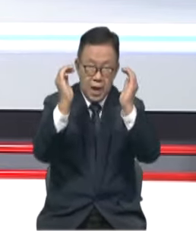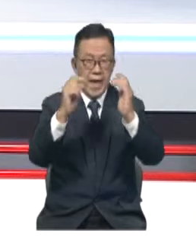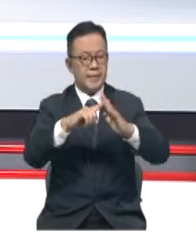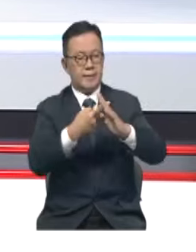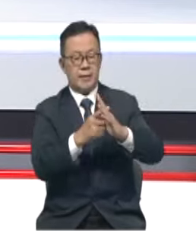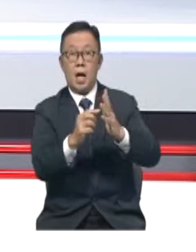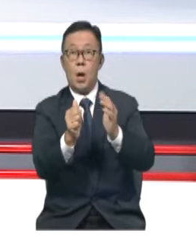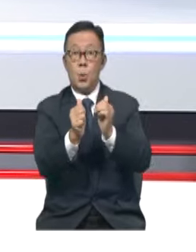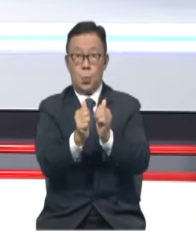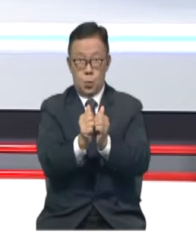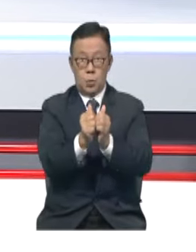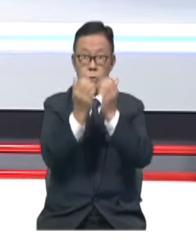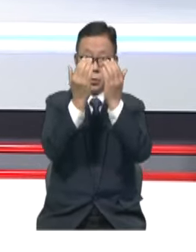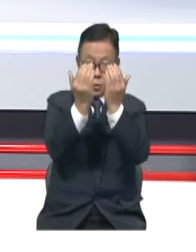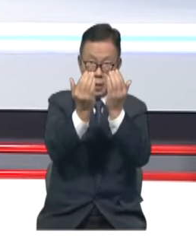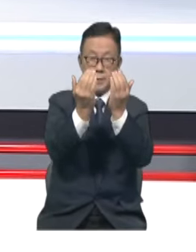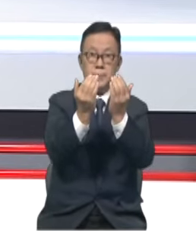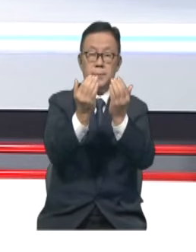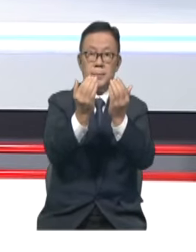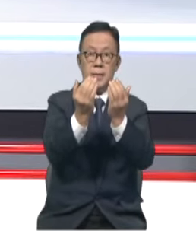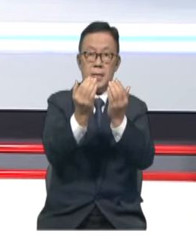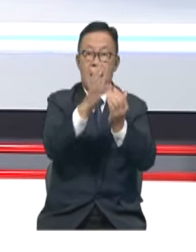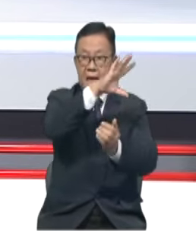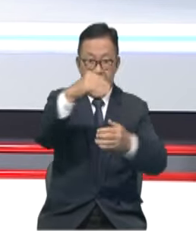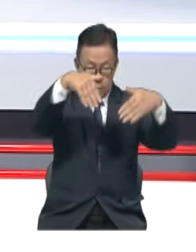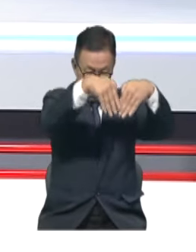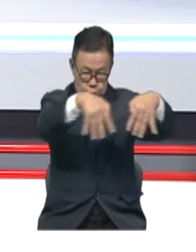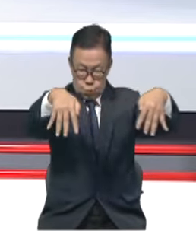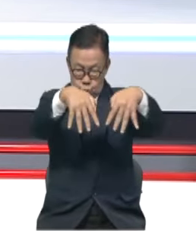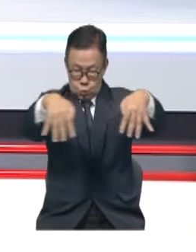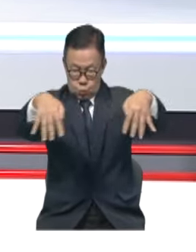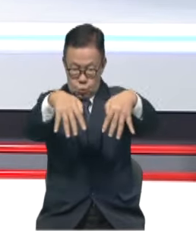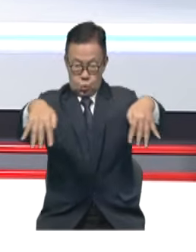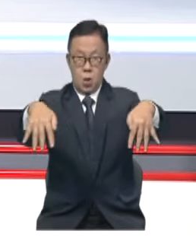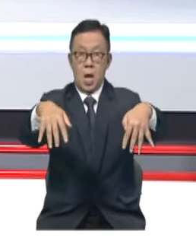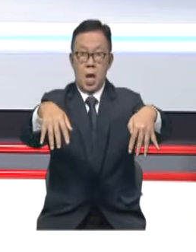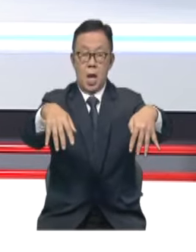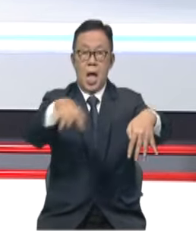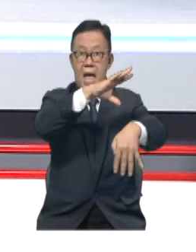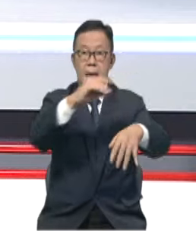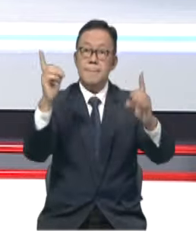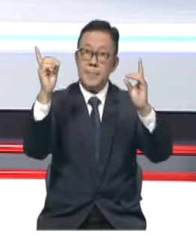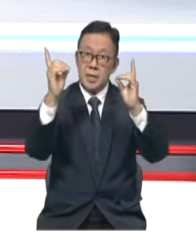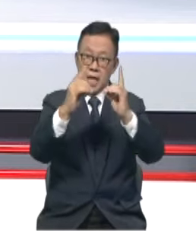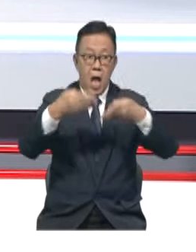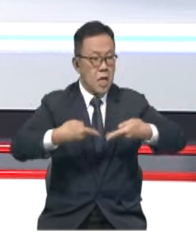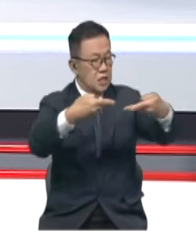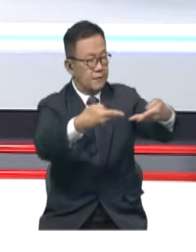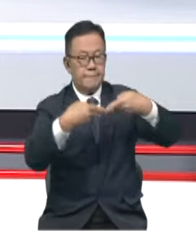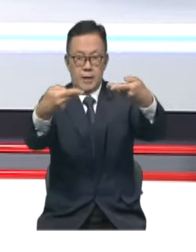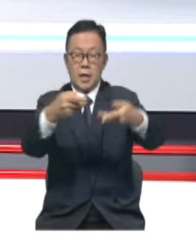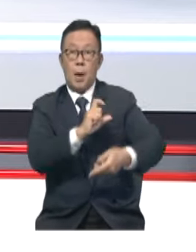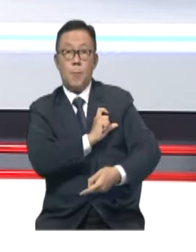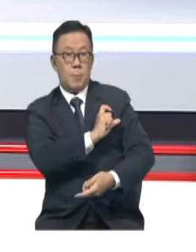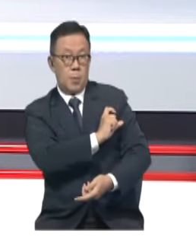dengan majlis kesyukuran, disusuli dengan istiadat barisan kehormatan dan istiadat mengadam dan mengurniakan bintang-bintang